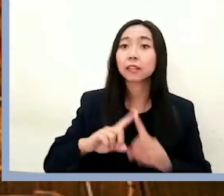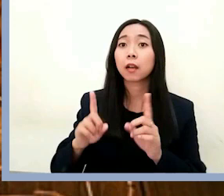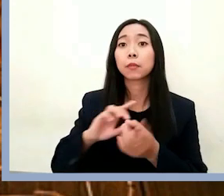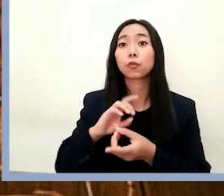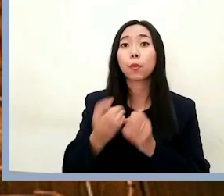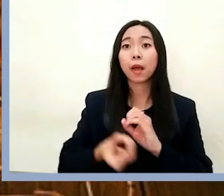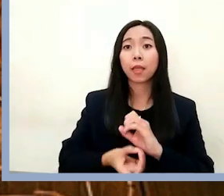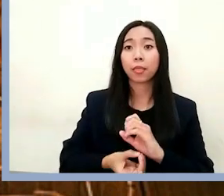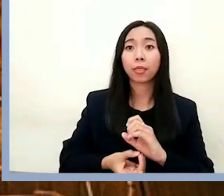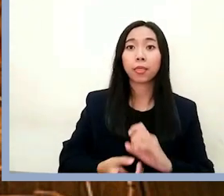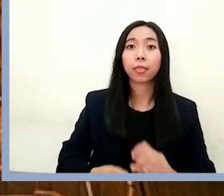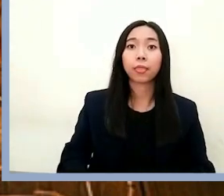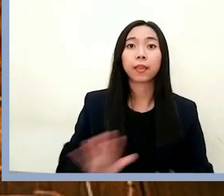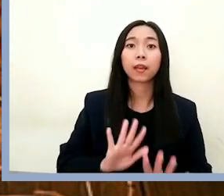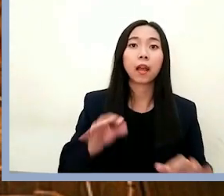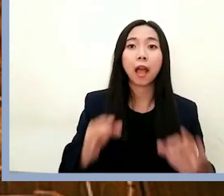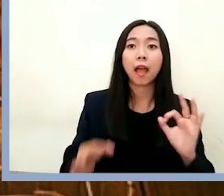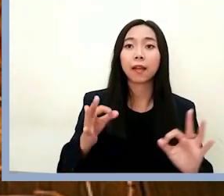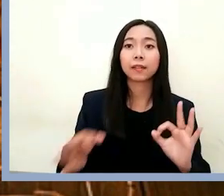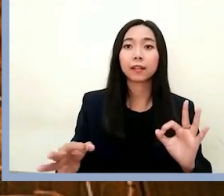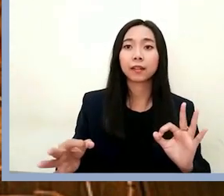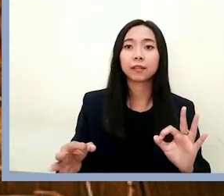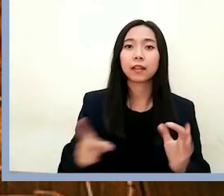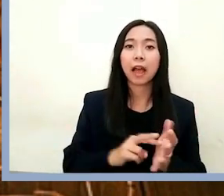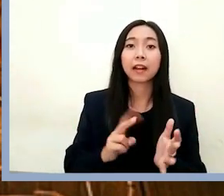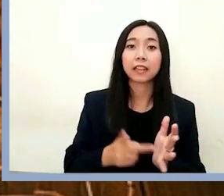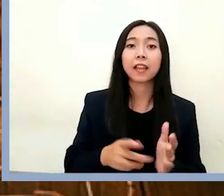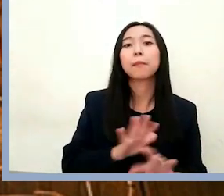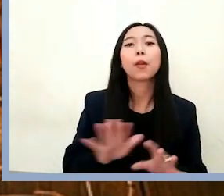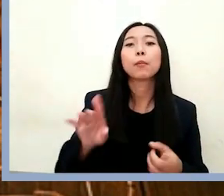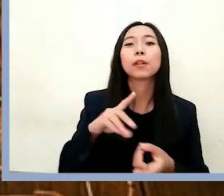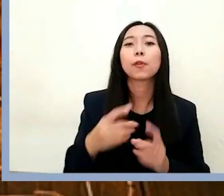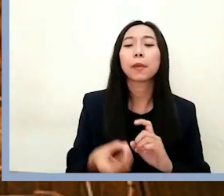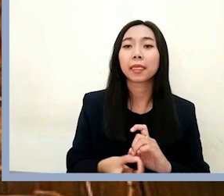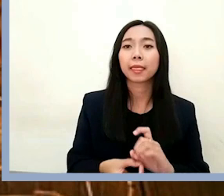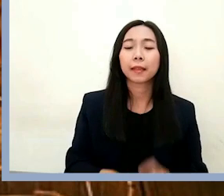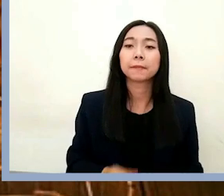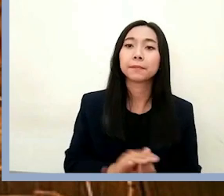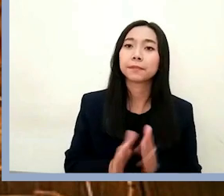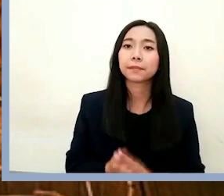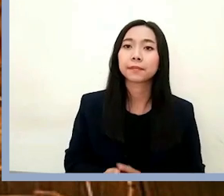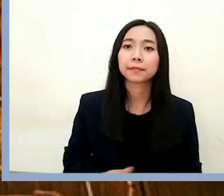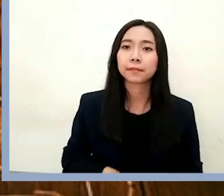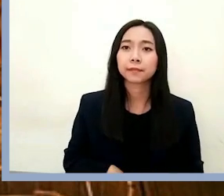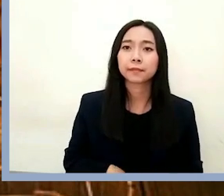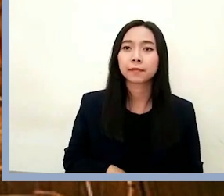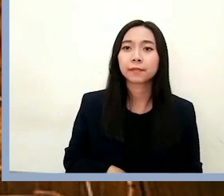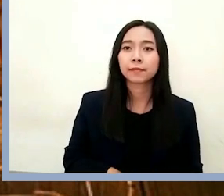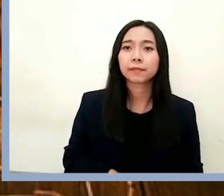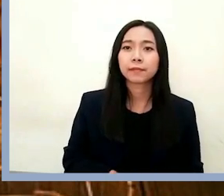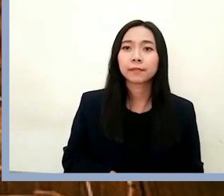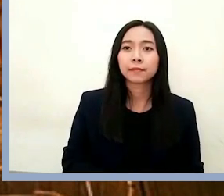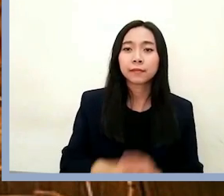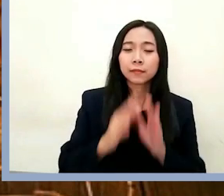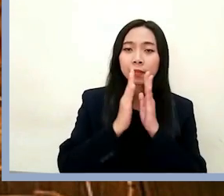berlaku adil berarti kita belum bertobat maka akibatnya doa